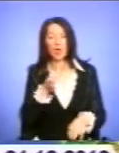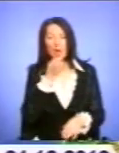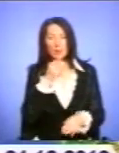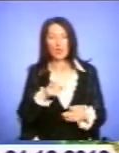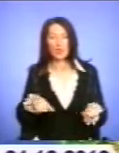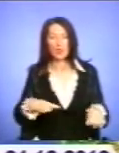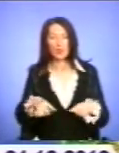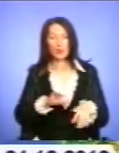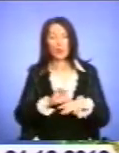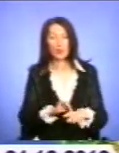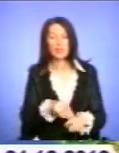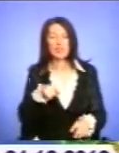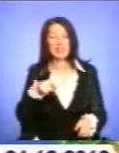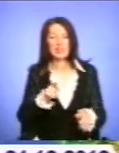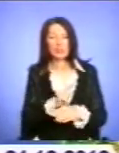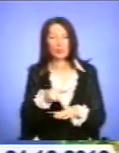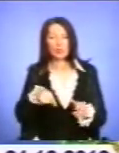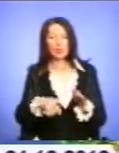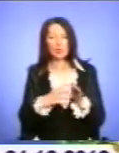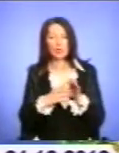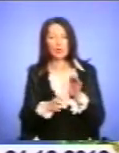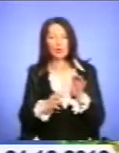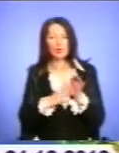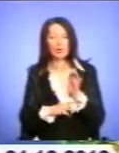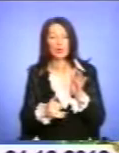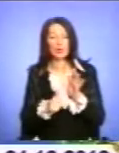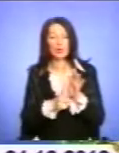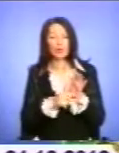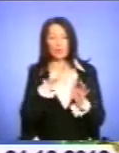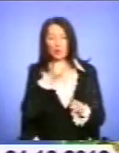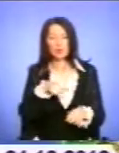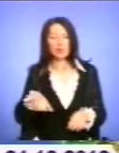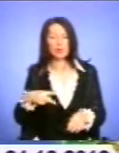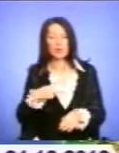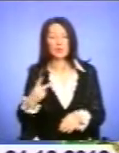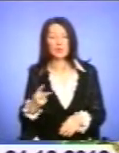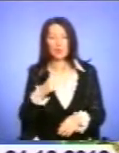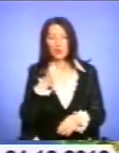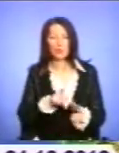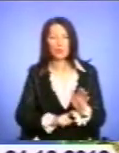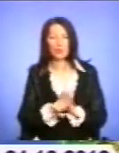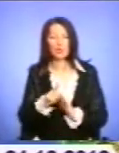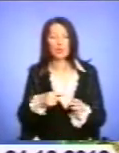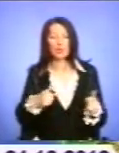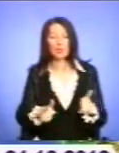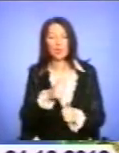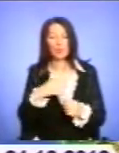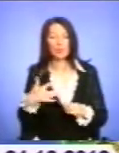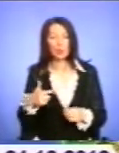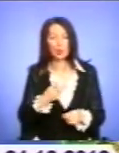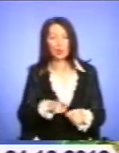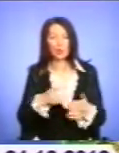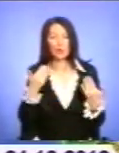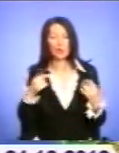ще з 1998 року. У 2012-му розпочали змагання 15 грудня, а цими вихідними